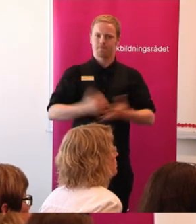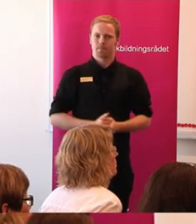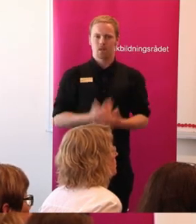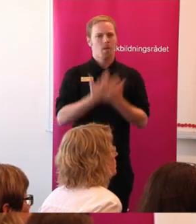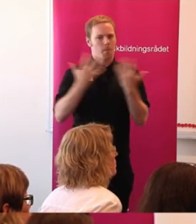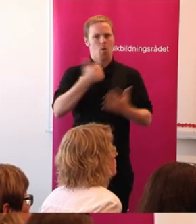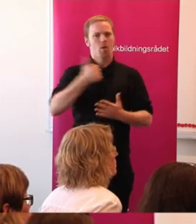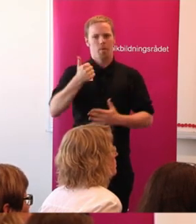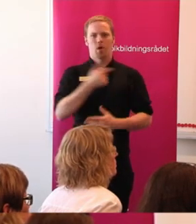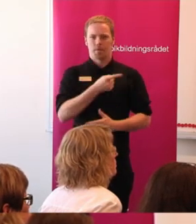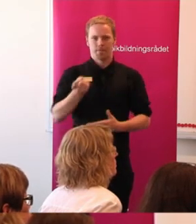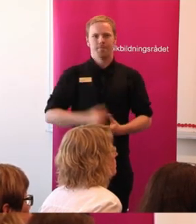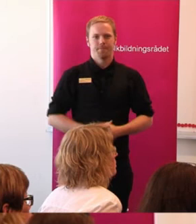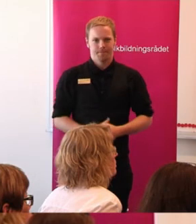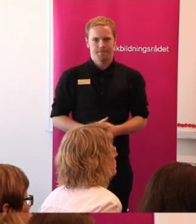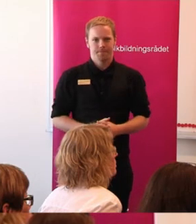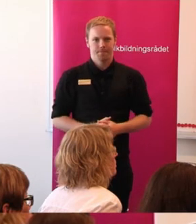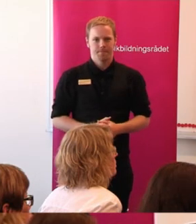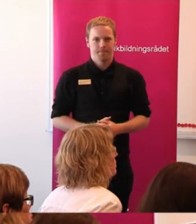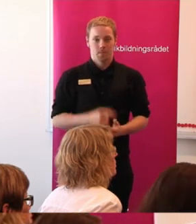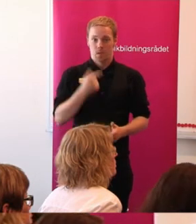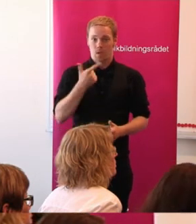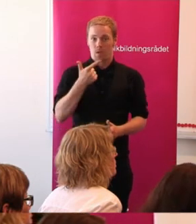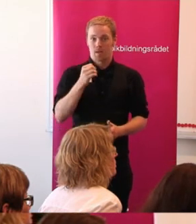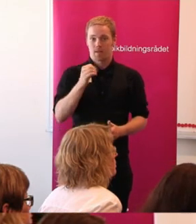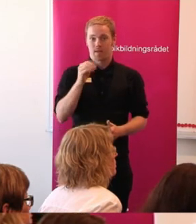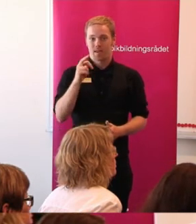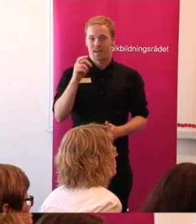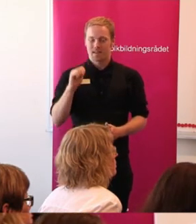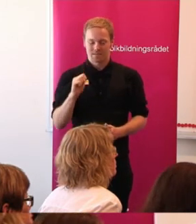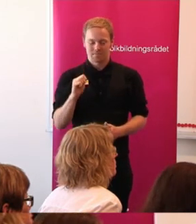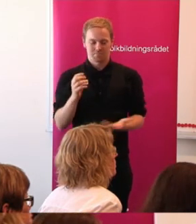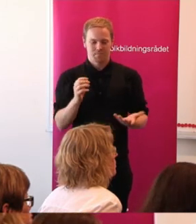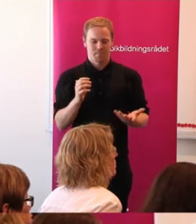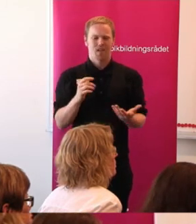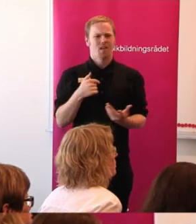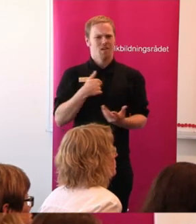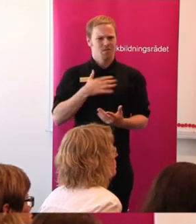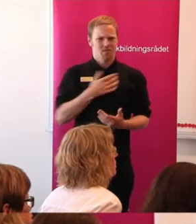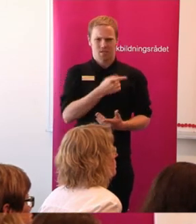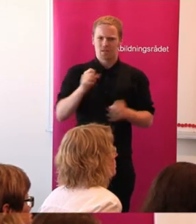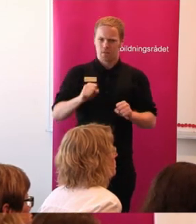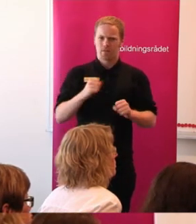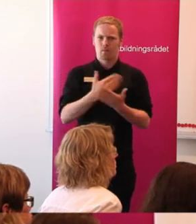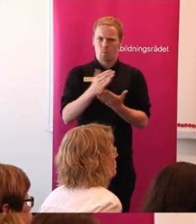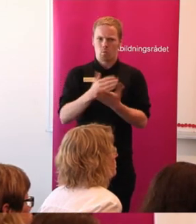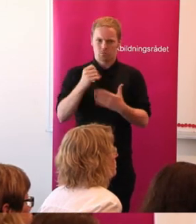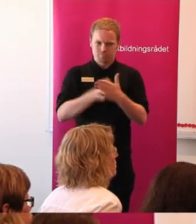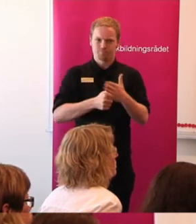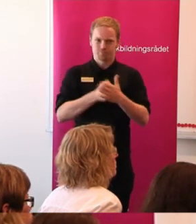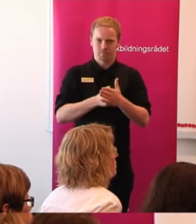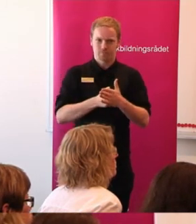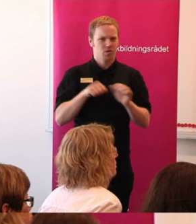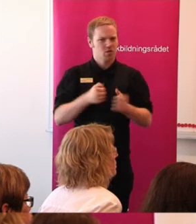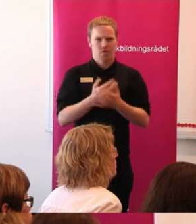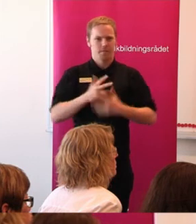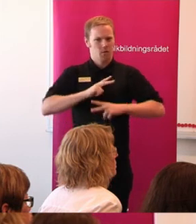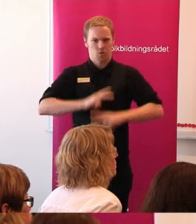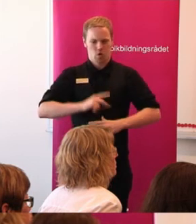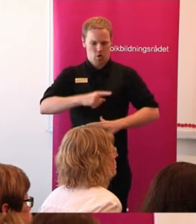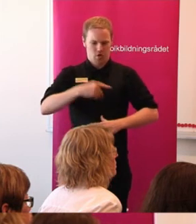som behöver det. Vad säger du, Therese? Fortsätt jobba på. Och sen, alltså, jag tror inte man ska nöja sig med just den här satsningen